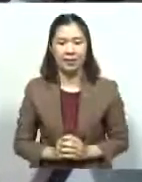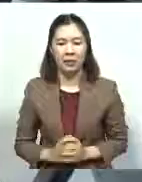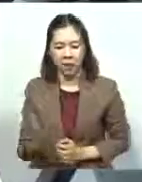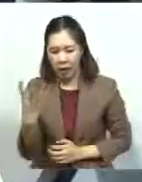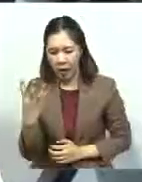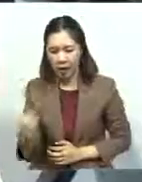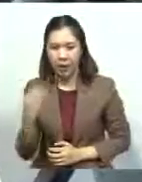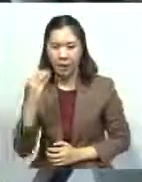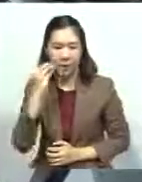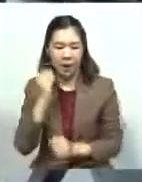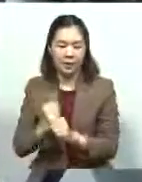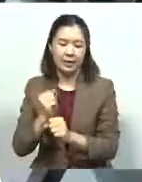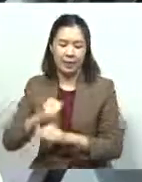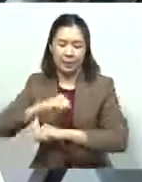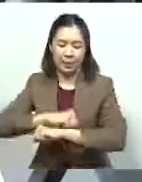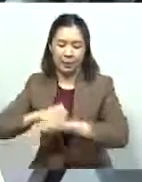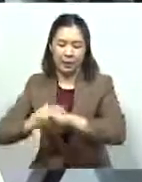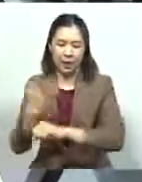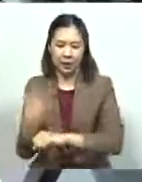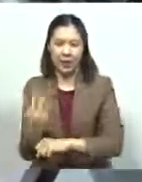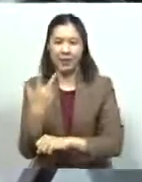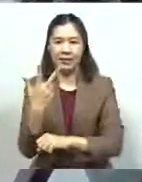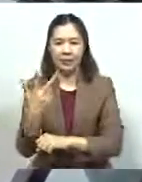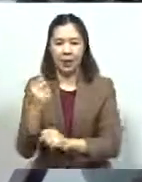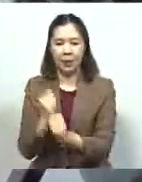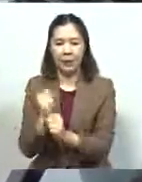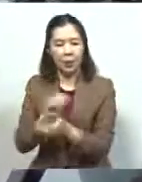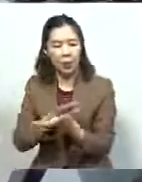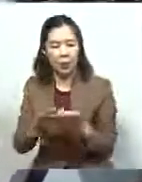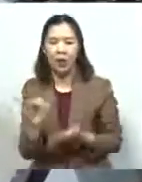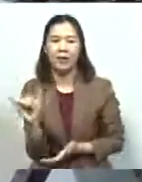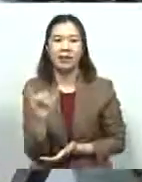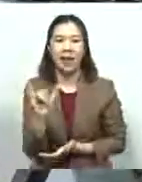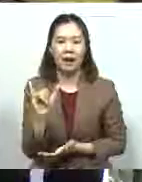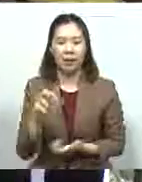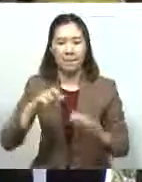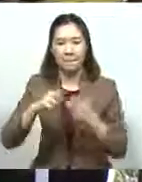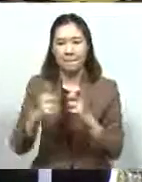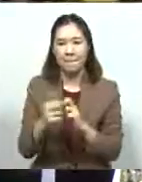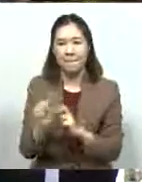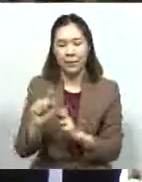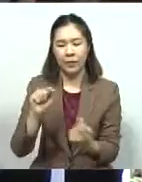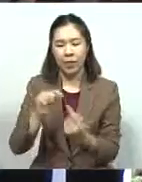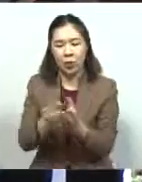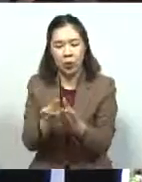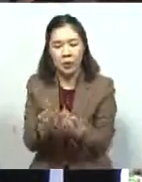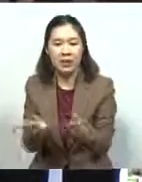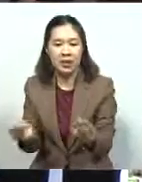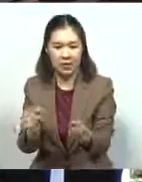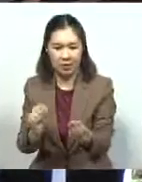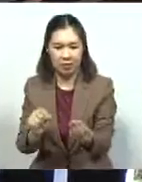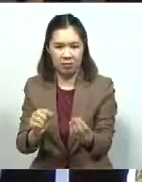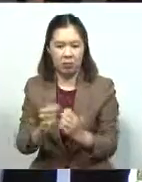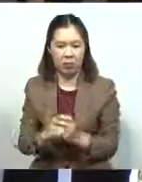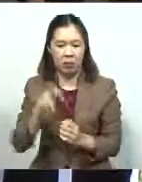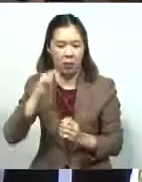ที่ยังก่อสร้างไม่แล้วเสร็จอยู ่3หลังนะครับเนื่องจากว่าติดปัญหาเรื่องที่ดินและสภาพภูมิประเทศนะครับซึ่งเป็นพื้นที่ลุ่ม